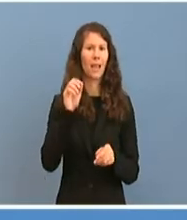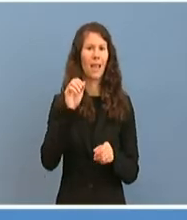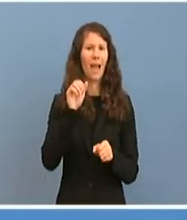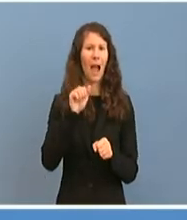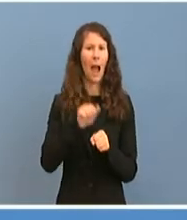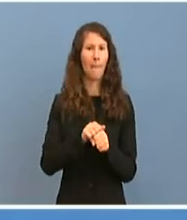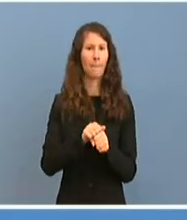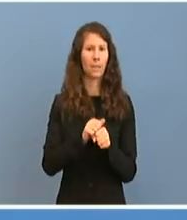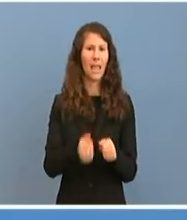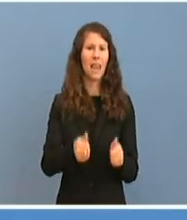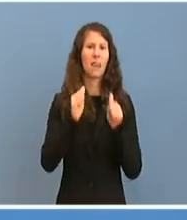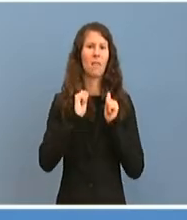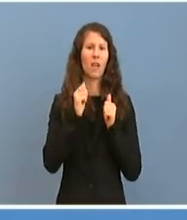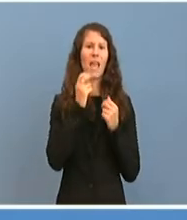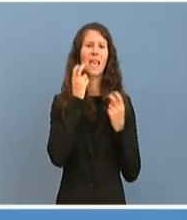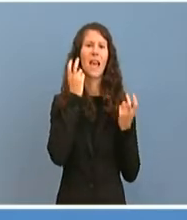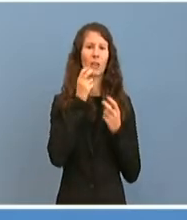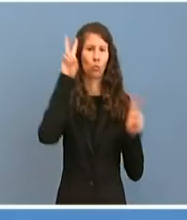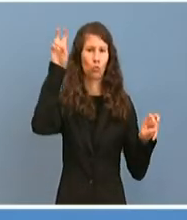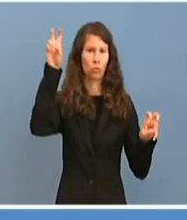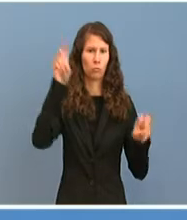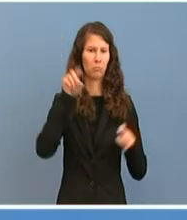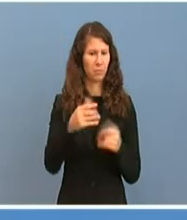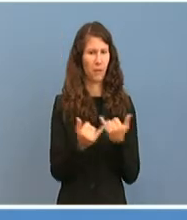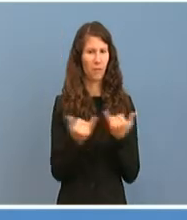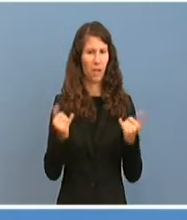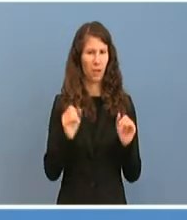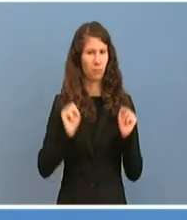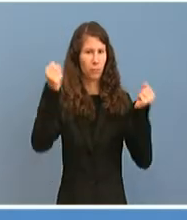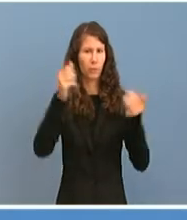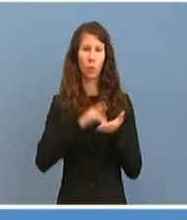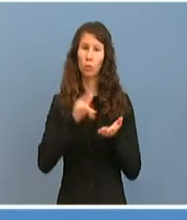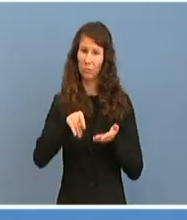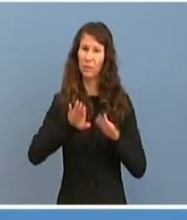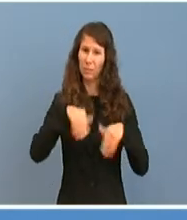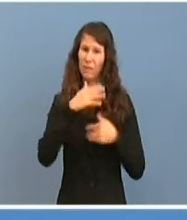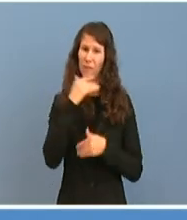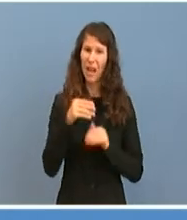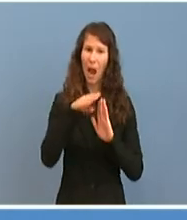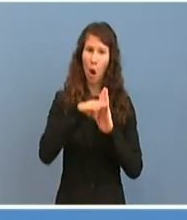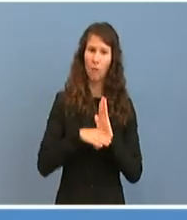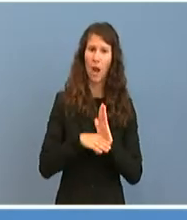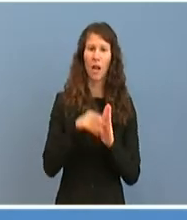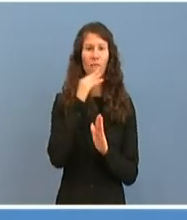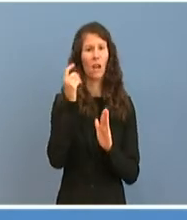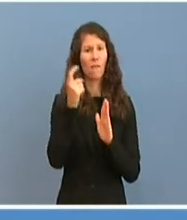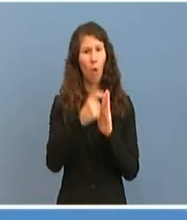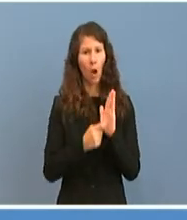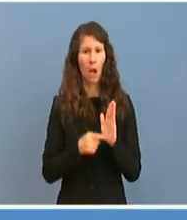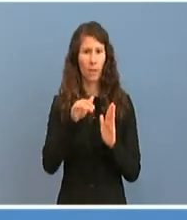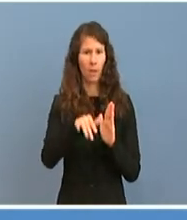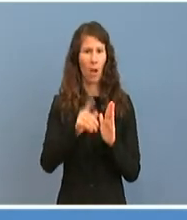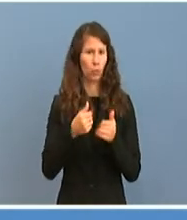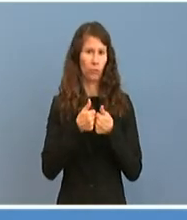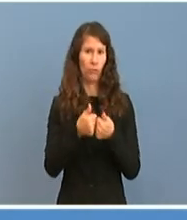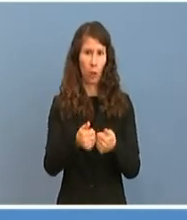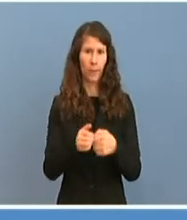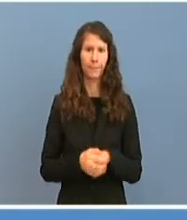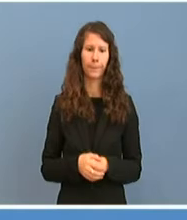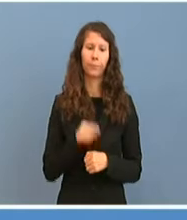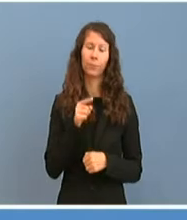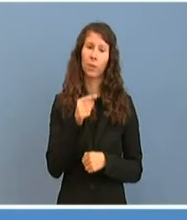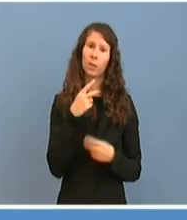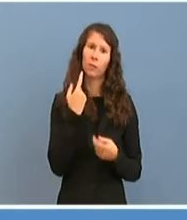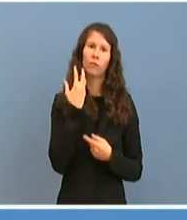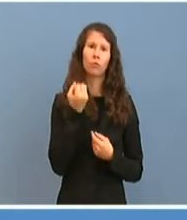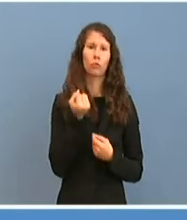Amtshilfeersuchens dann macht. Denn auch dort gilt es, viele Auflagen und Vorgaben zu beachten. Und damit das möglichst reibungsarm